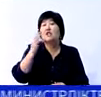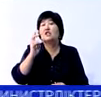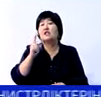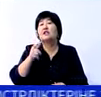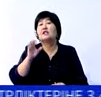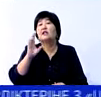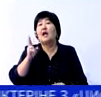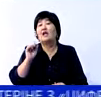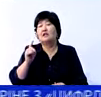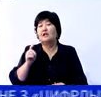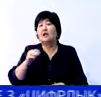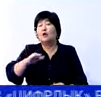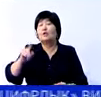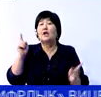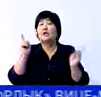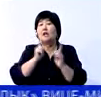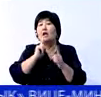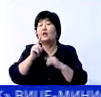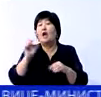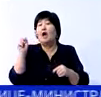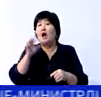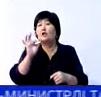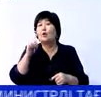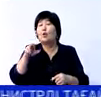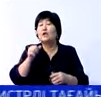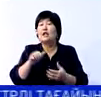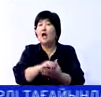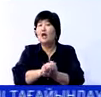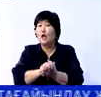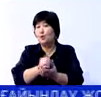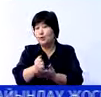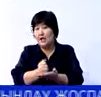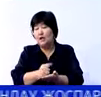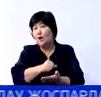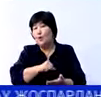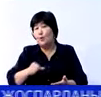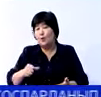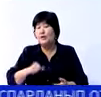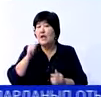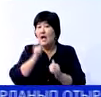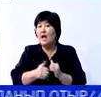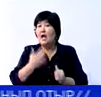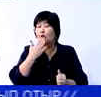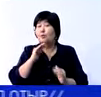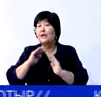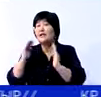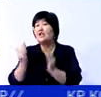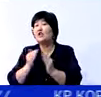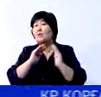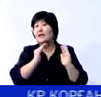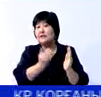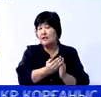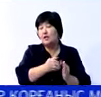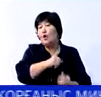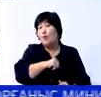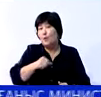ұрпақтарының құрылтайында осы Алтын Ордан татулық сақтай отырып, өз әр ұлыс өз дербестігін